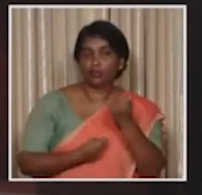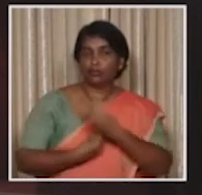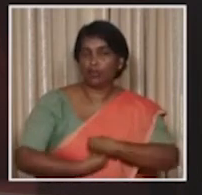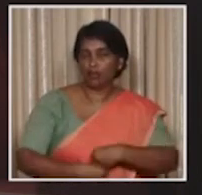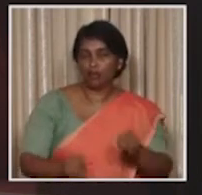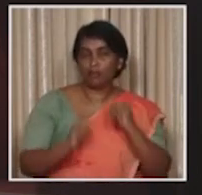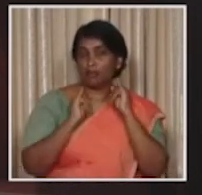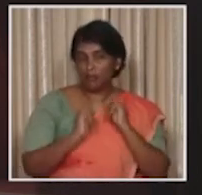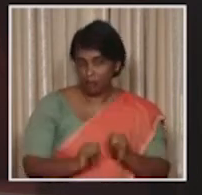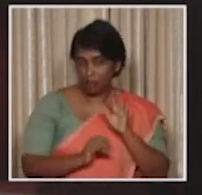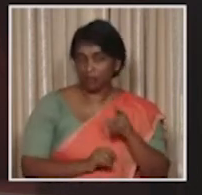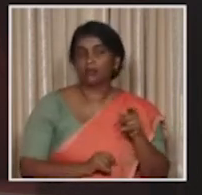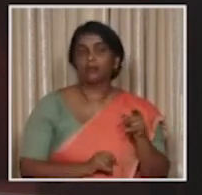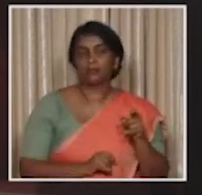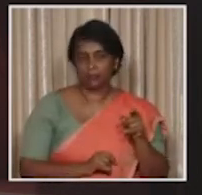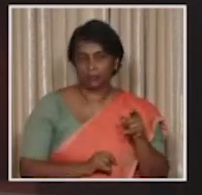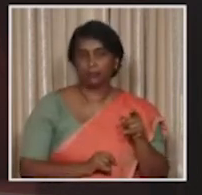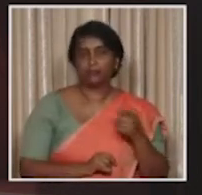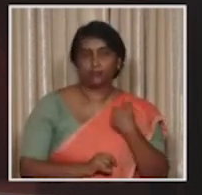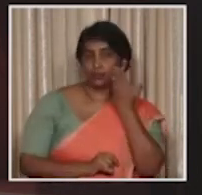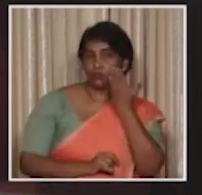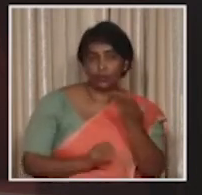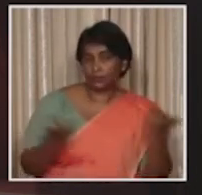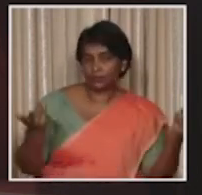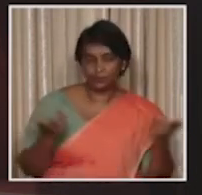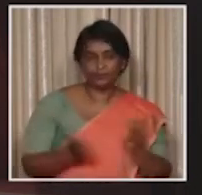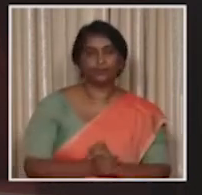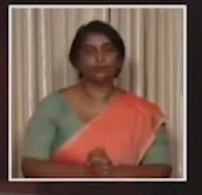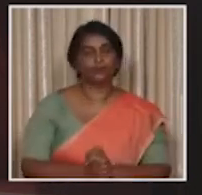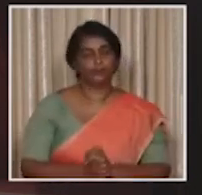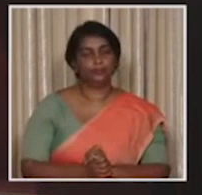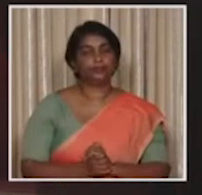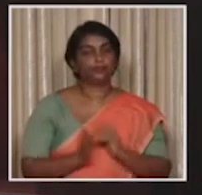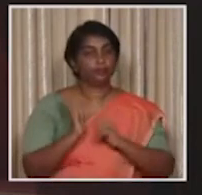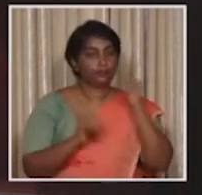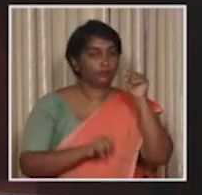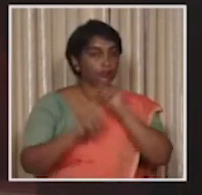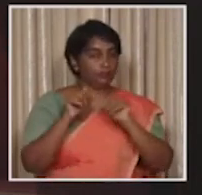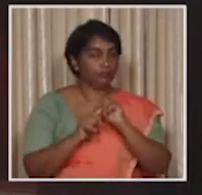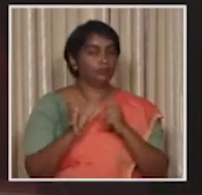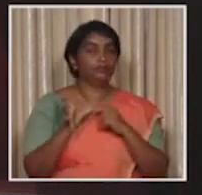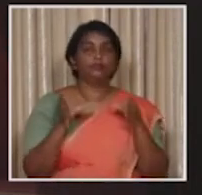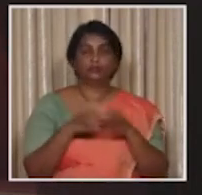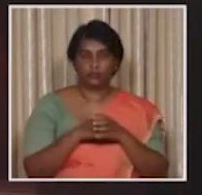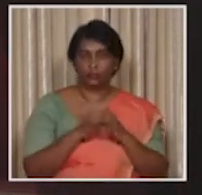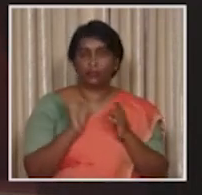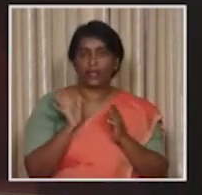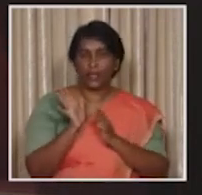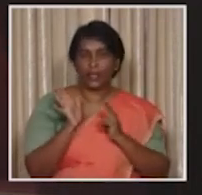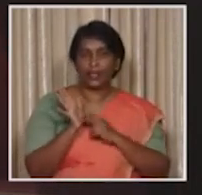හා දූෂණයක් බව හැඟෙන්නේ නැද්ද? ජාතික ඖෂධ නියාමන අධිකාරී